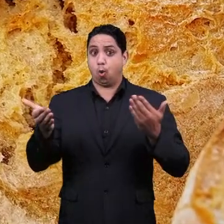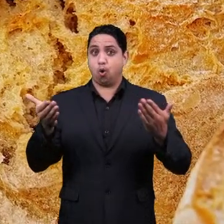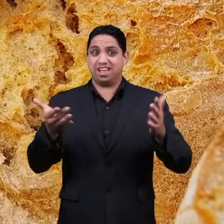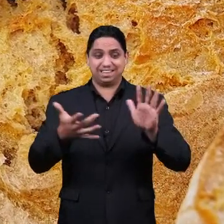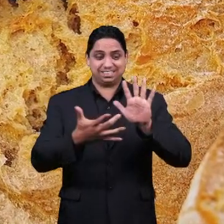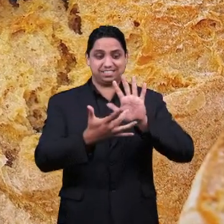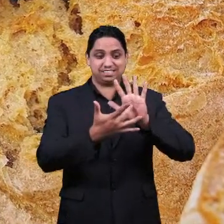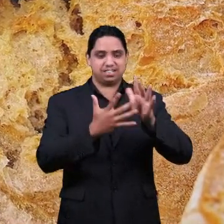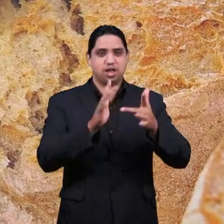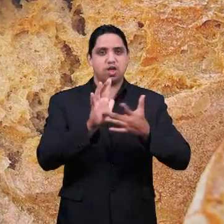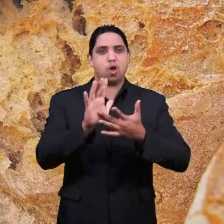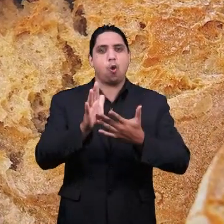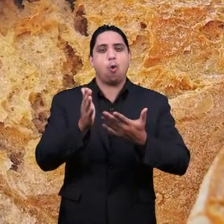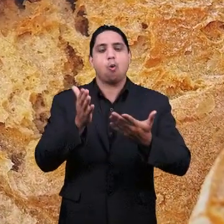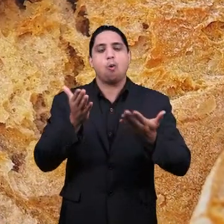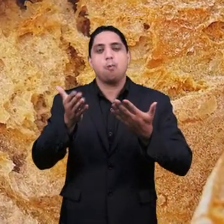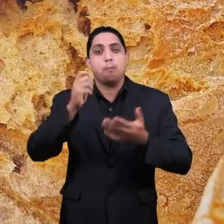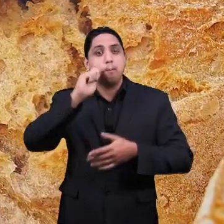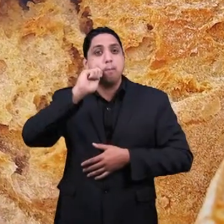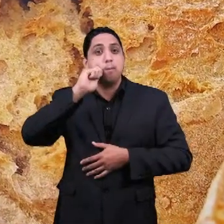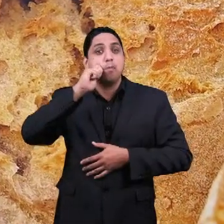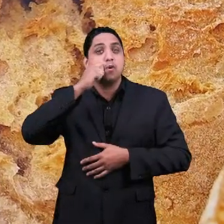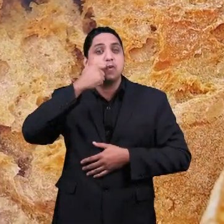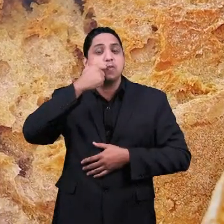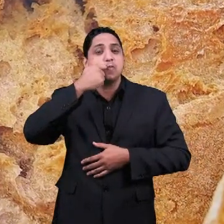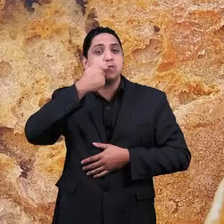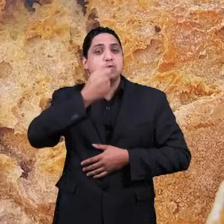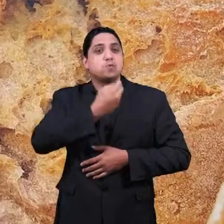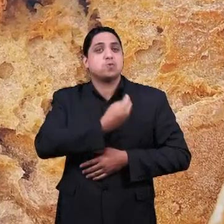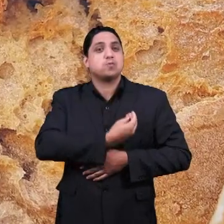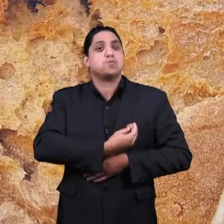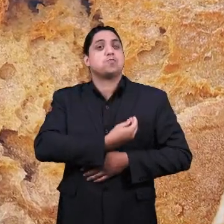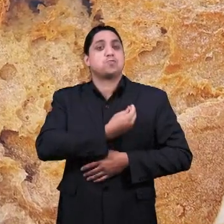Ты хлеб жизни.